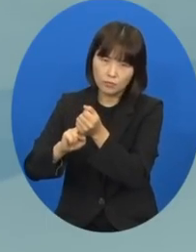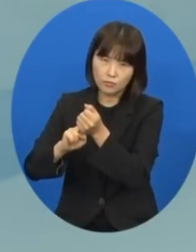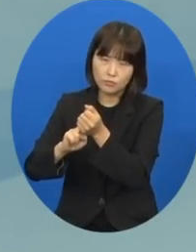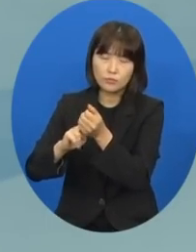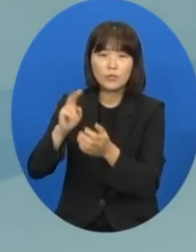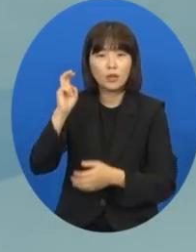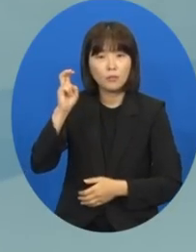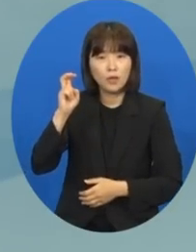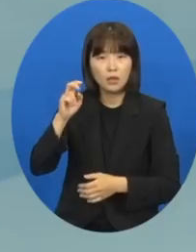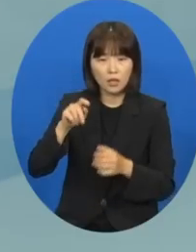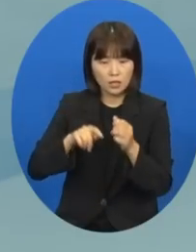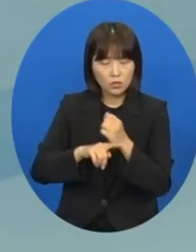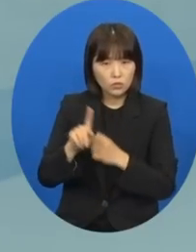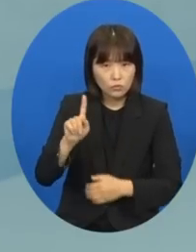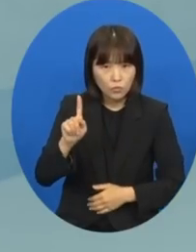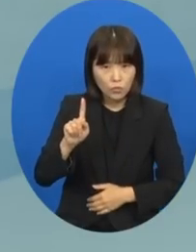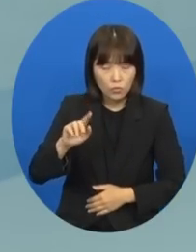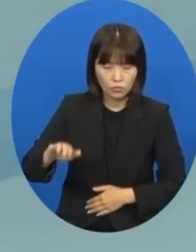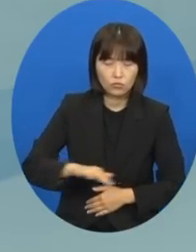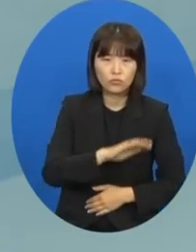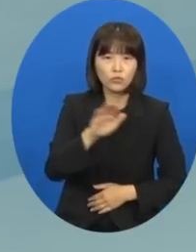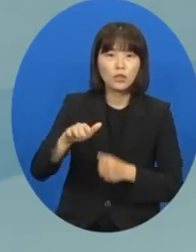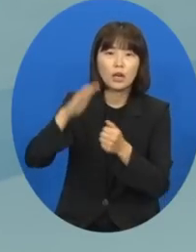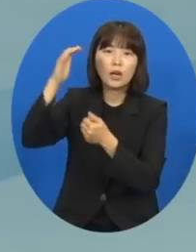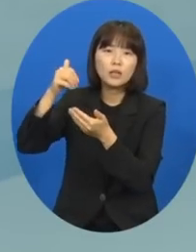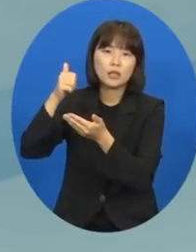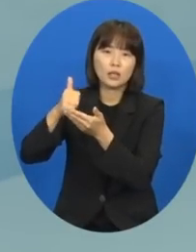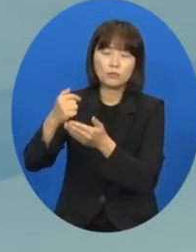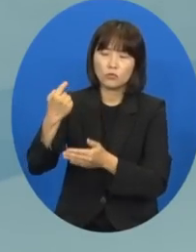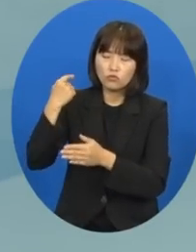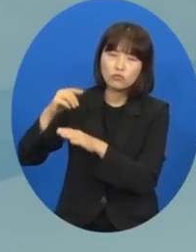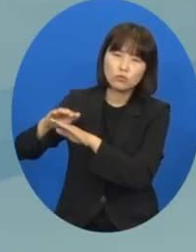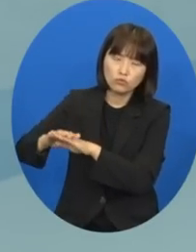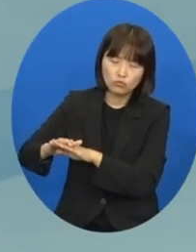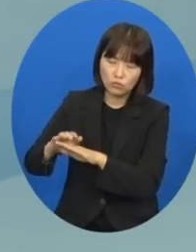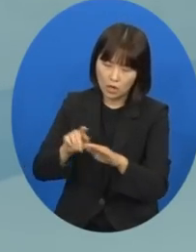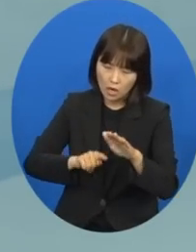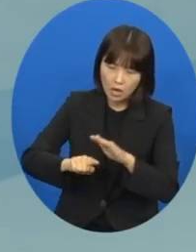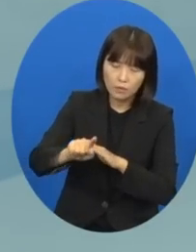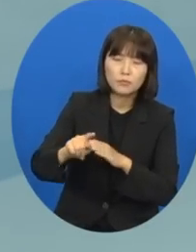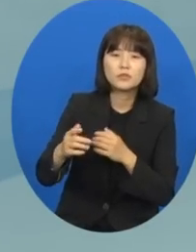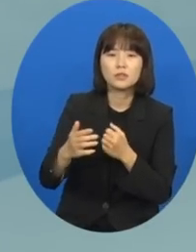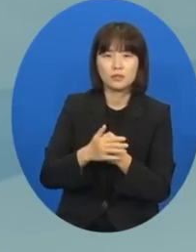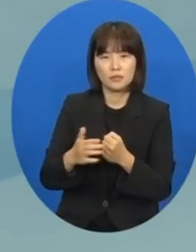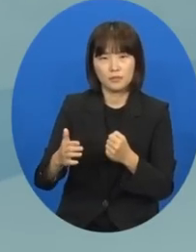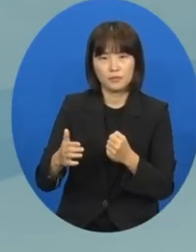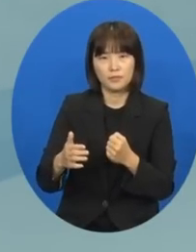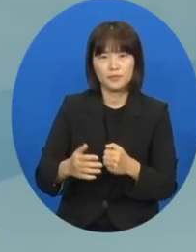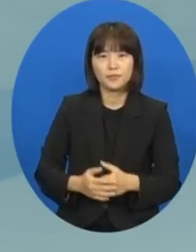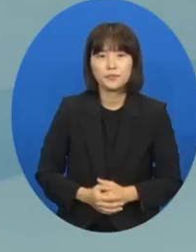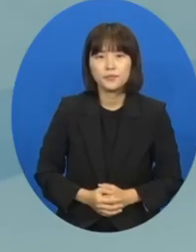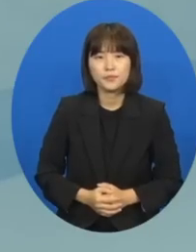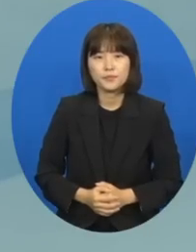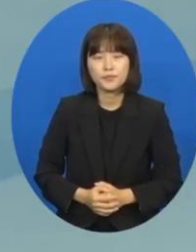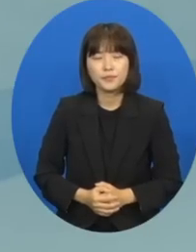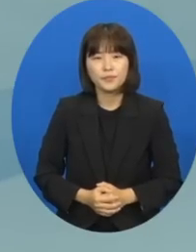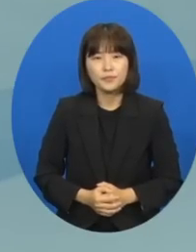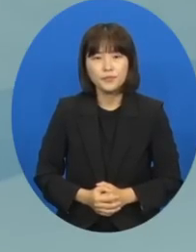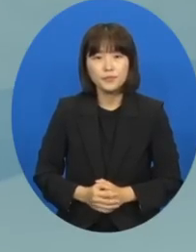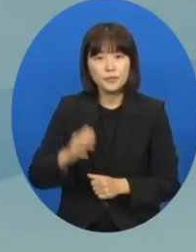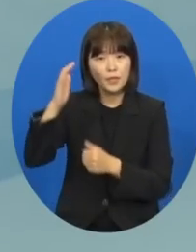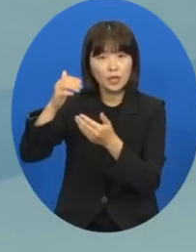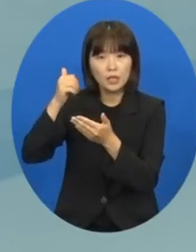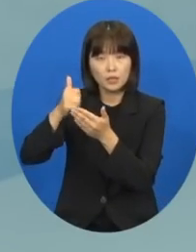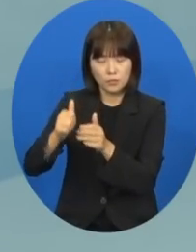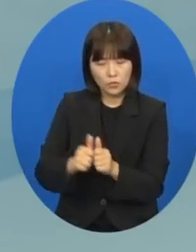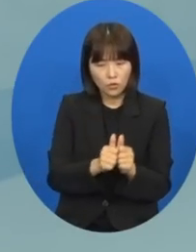모릅니다. 이유는 뭘까요? 우리가 하나님을 뒤에 두고 앞서 갔기 때문에 그렇습니다. 그분이 동행하는